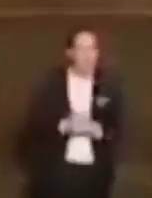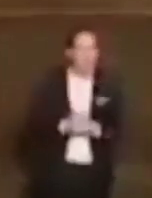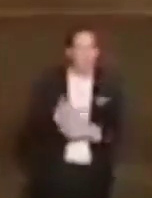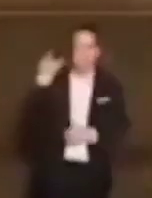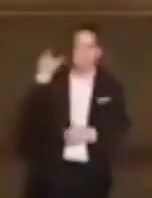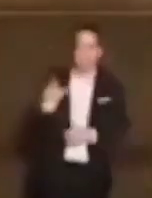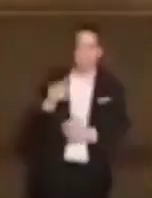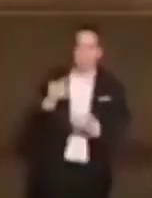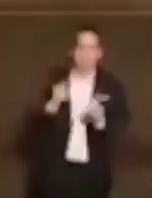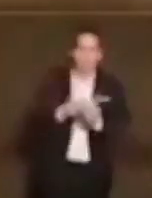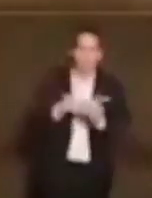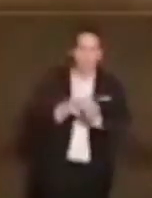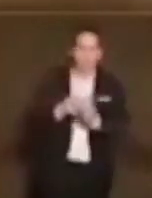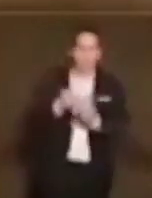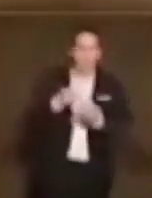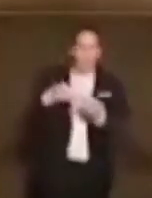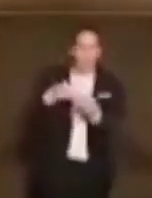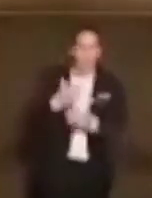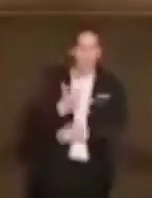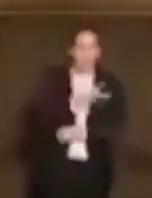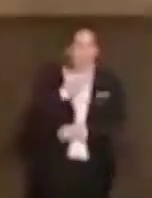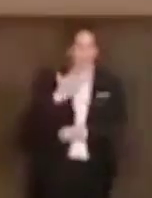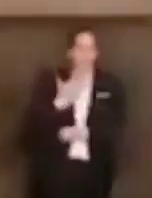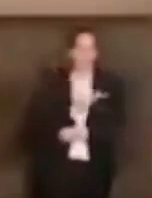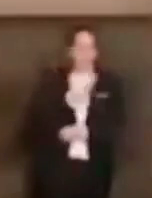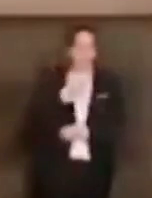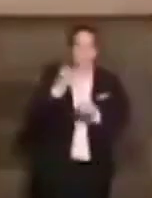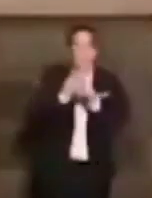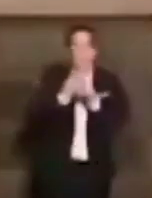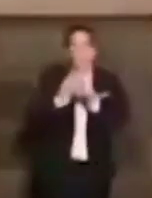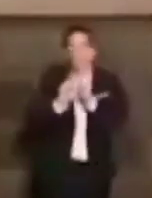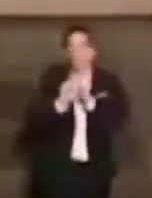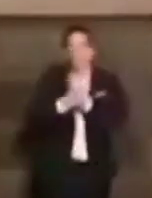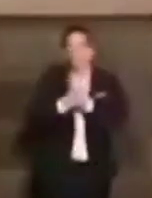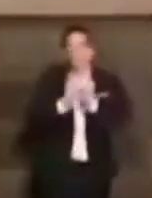تو سخن بگو، ولی حق بگو.